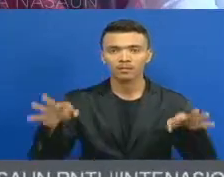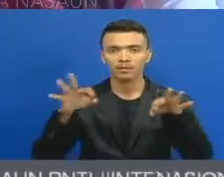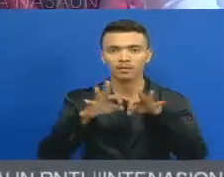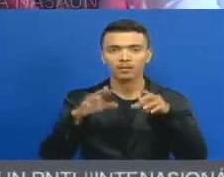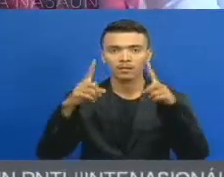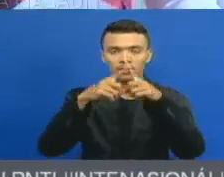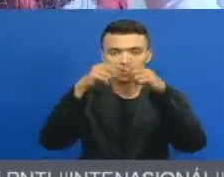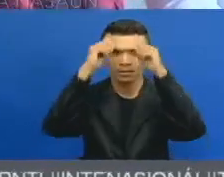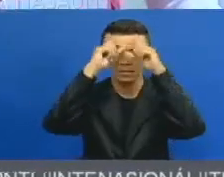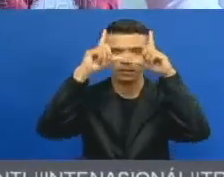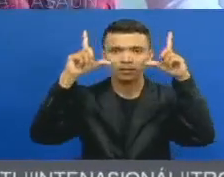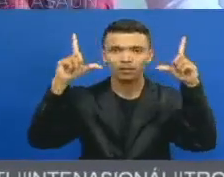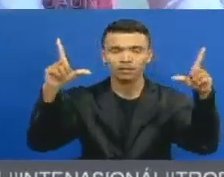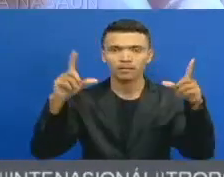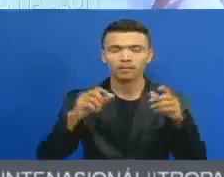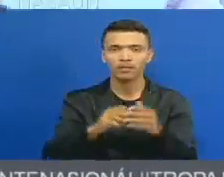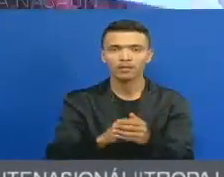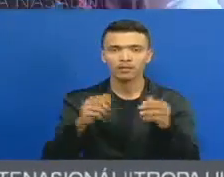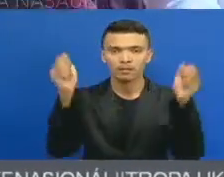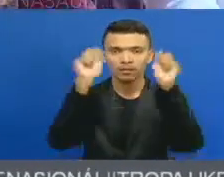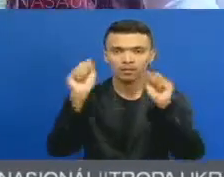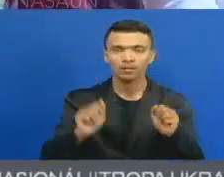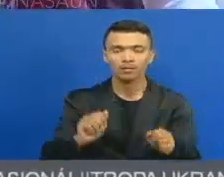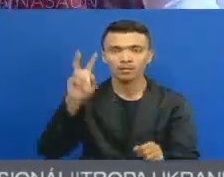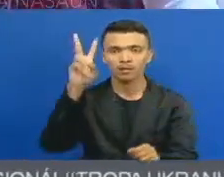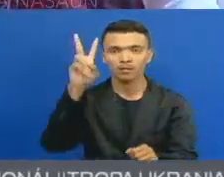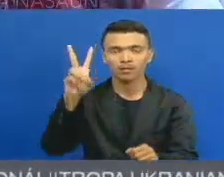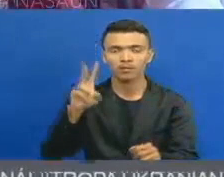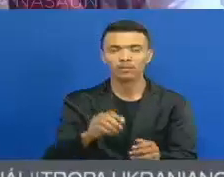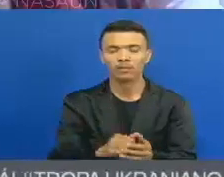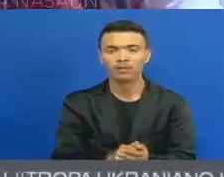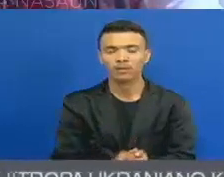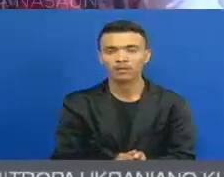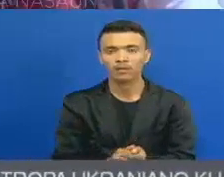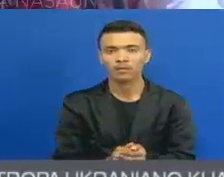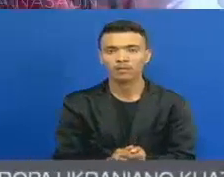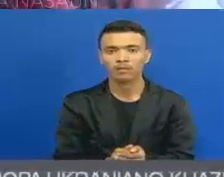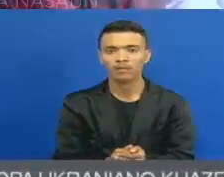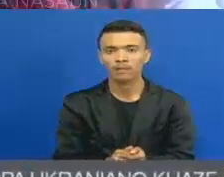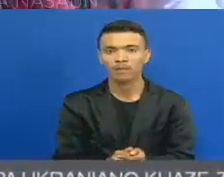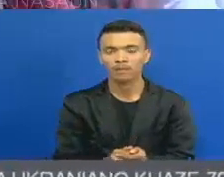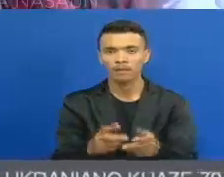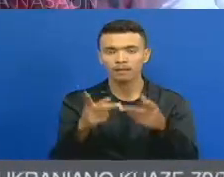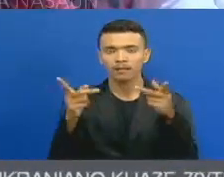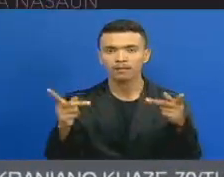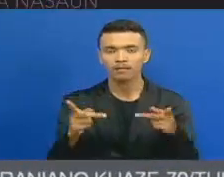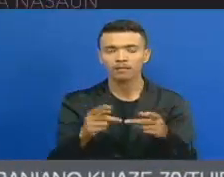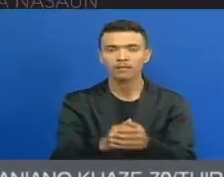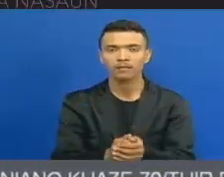itu nih rain. Ya terbes figur ruane, karena kualitas figur asing selu, nabe mate ya fat ini kena